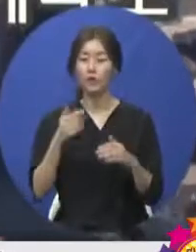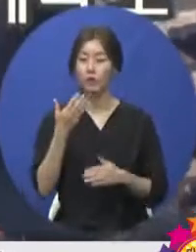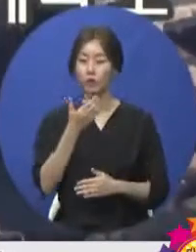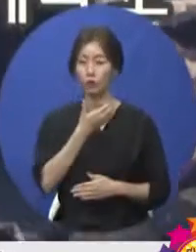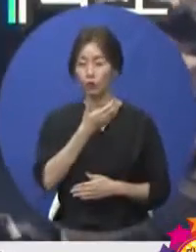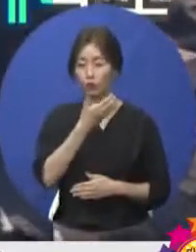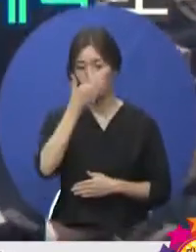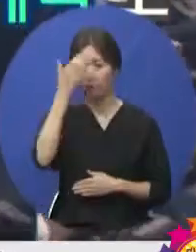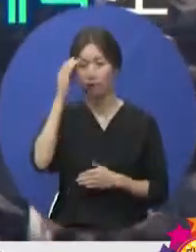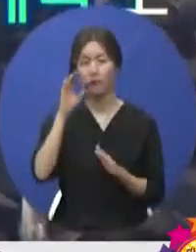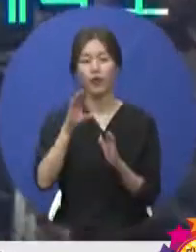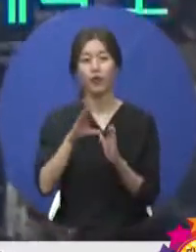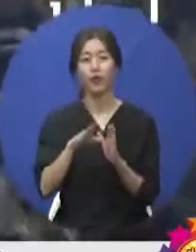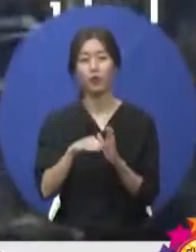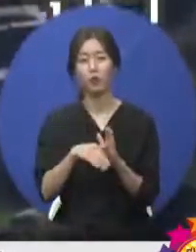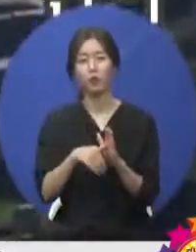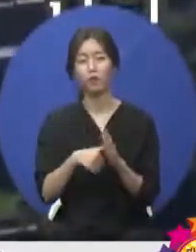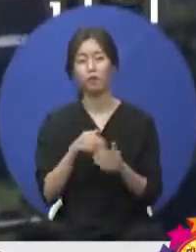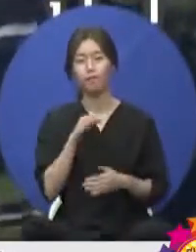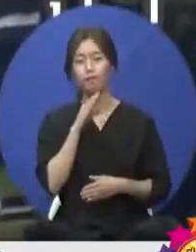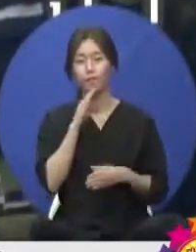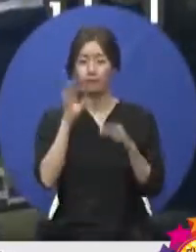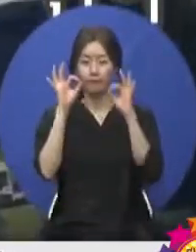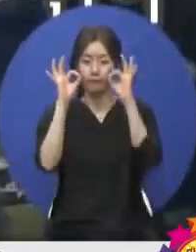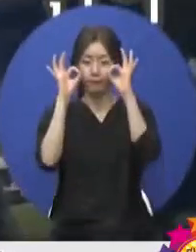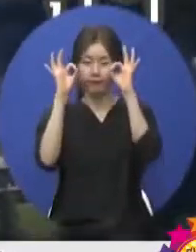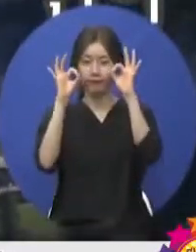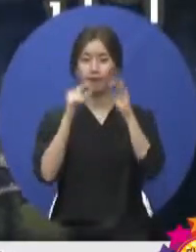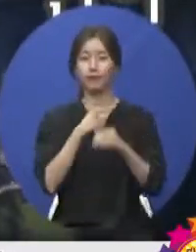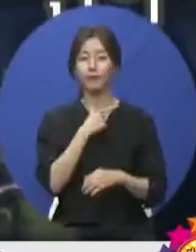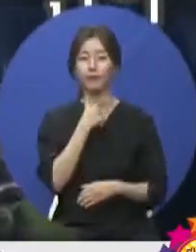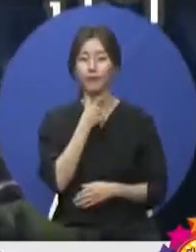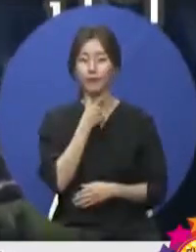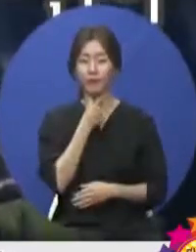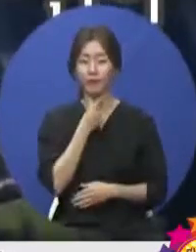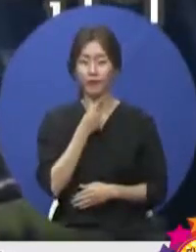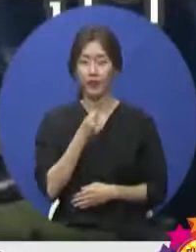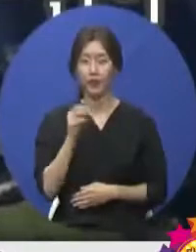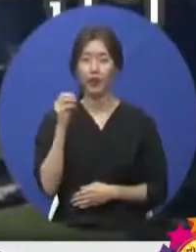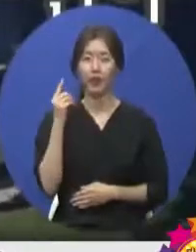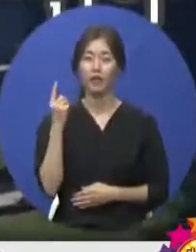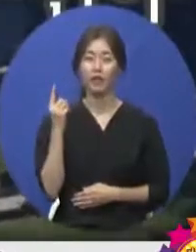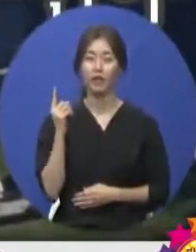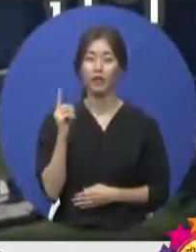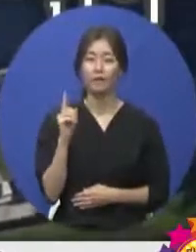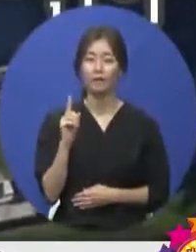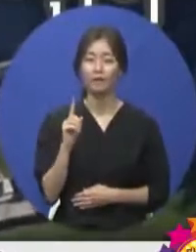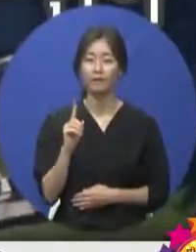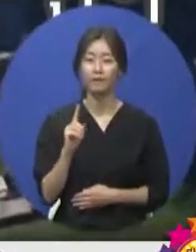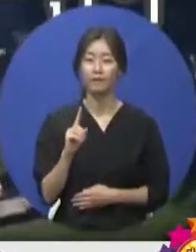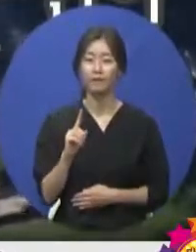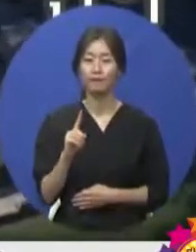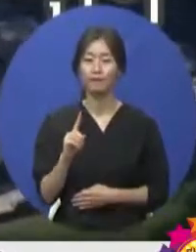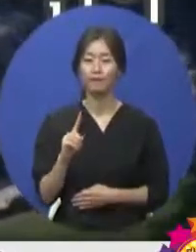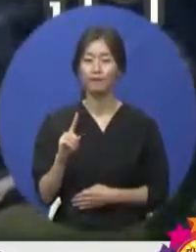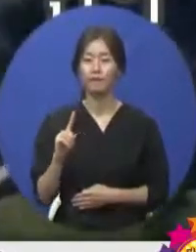꿈속에다도 꿈속에다도 보고 싶구나 아